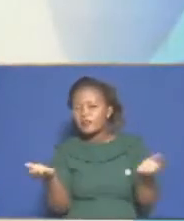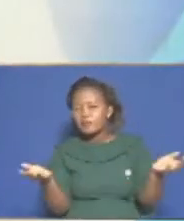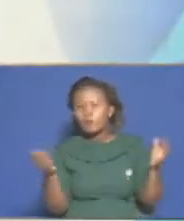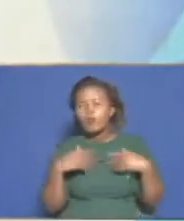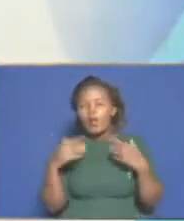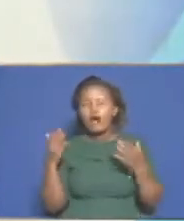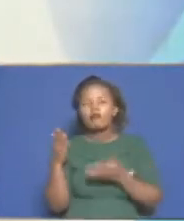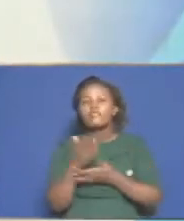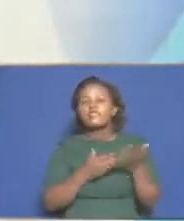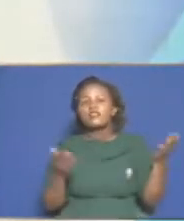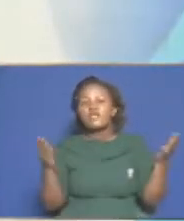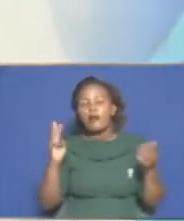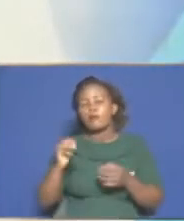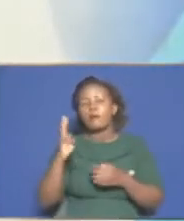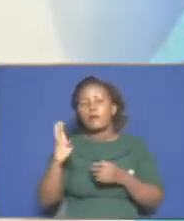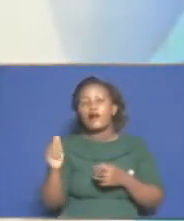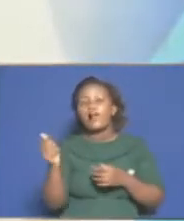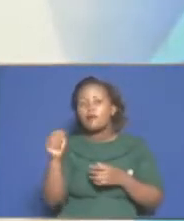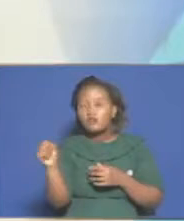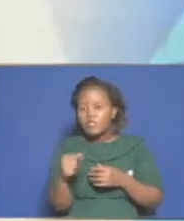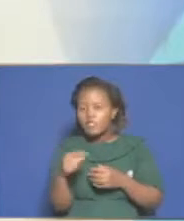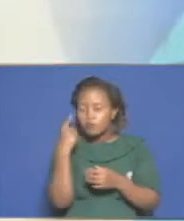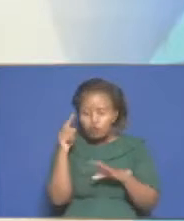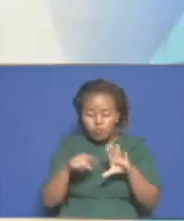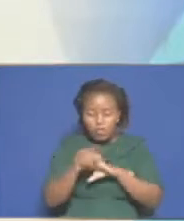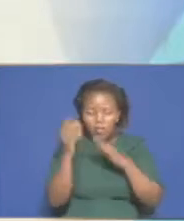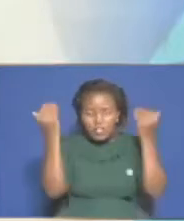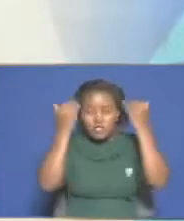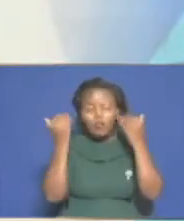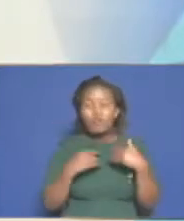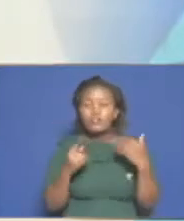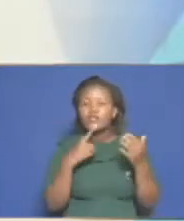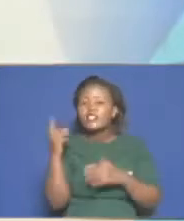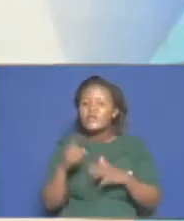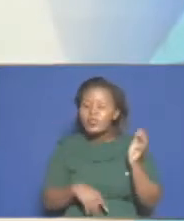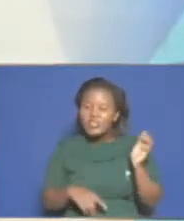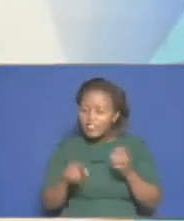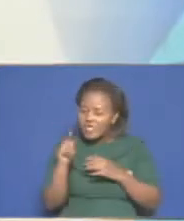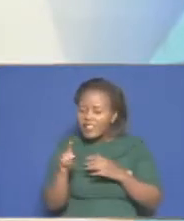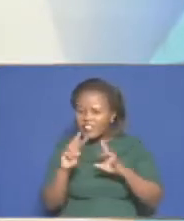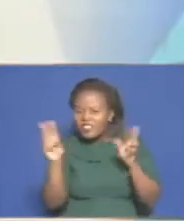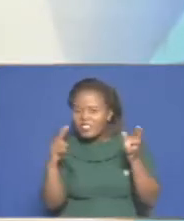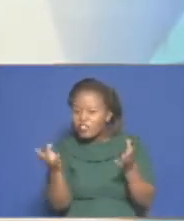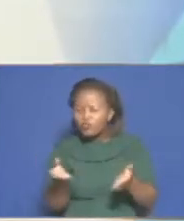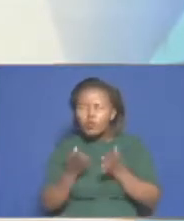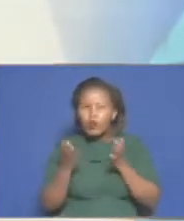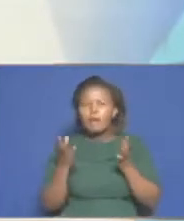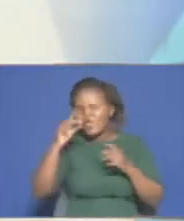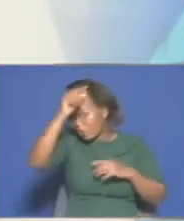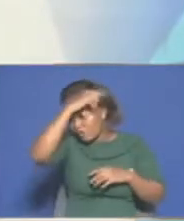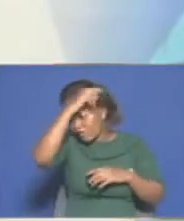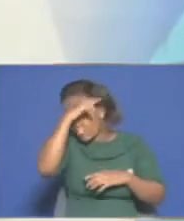baadhi ya wa madiwani wanaenda katika mahakama kusema kwamba mambo ya kutaka degree